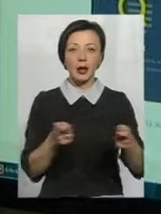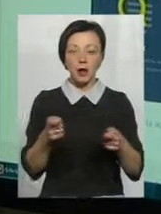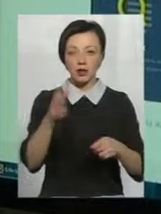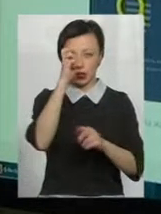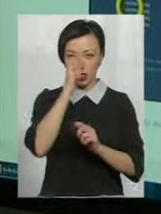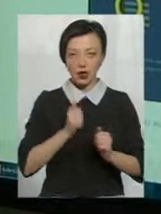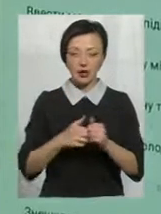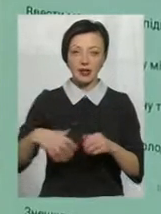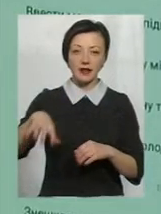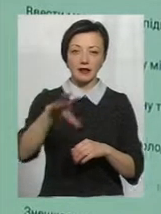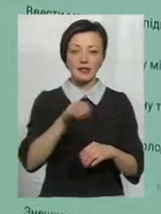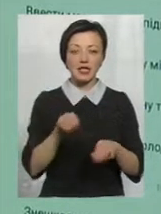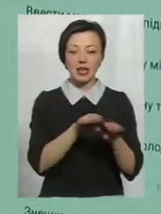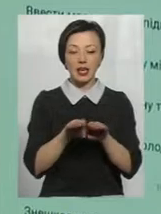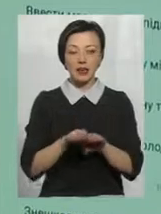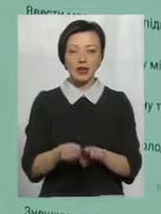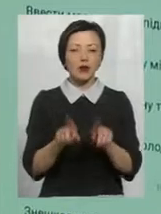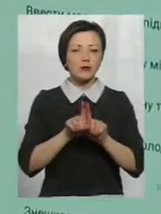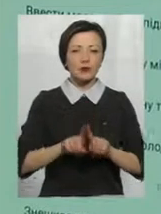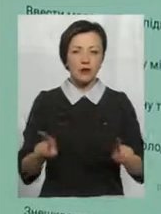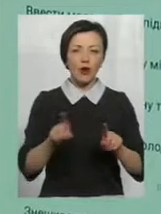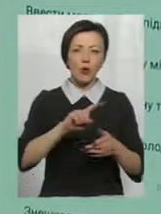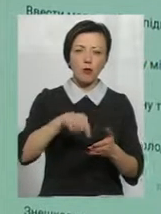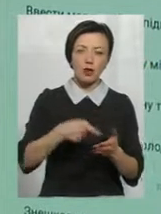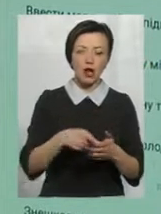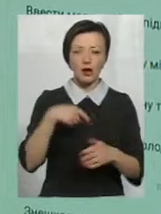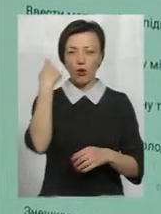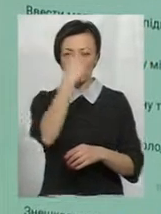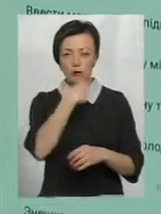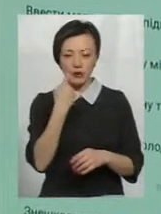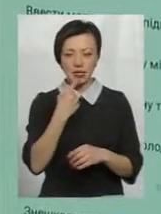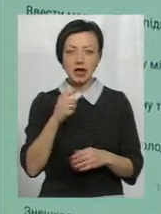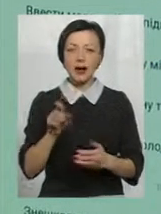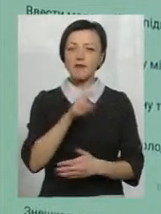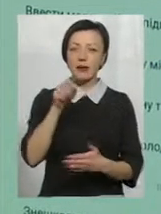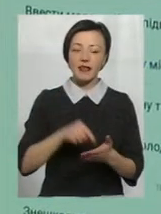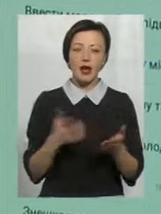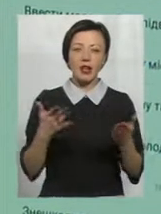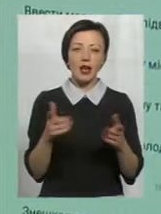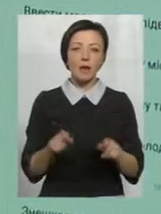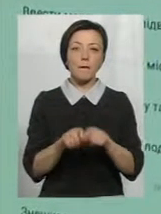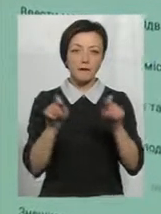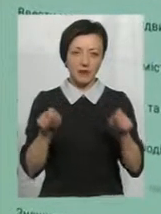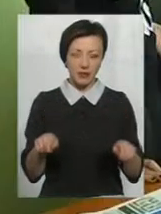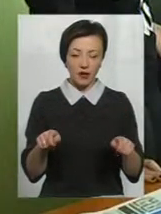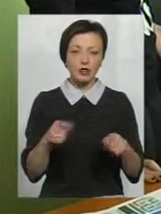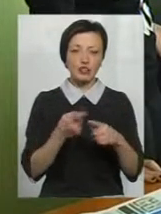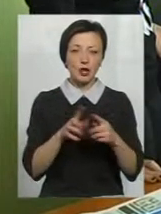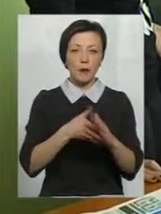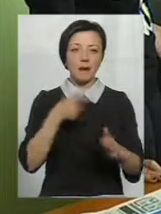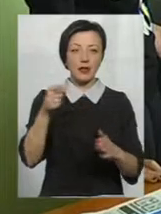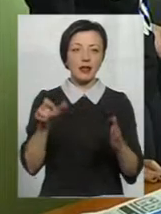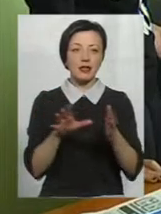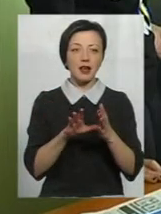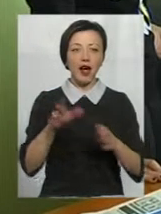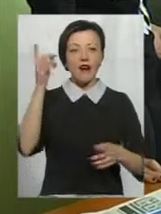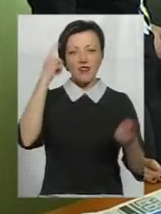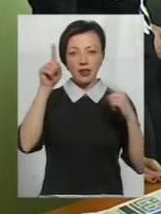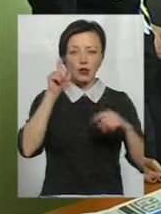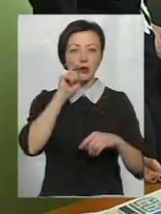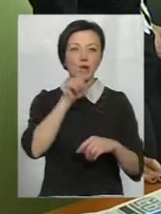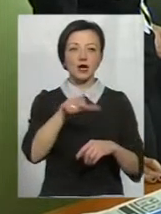рівнях. Неординарні, глобальні, комунальні, особисті. У питаннях, які порушуються у петиціях, фантазії українців немає